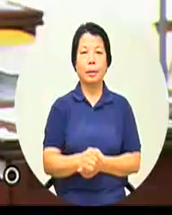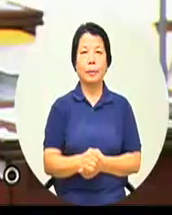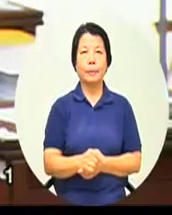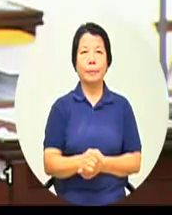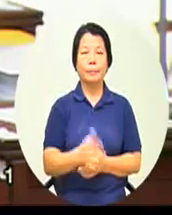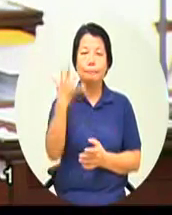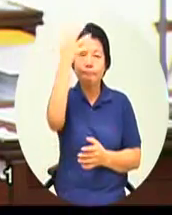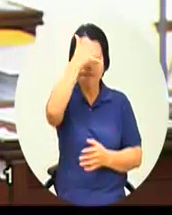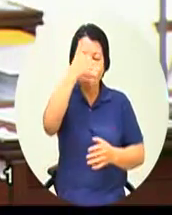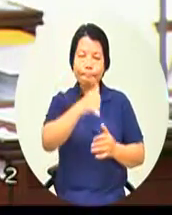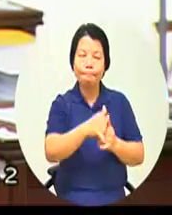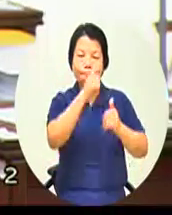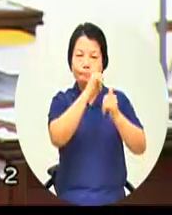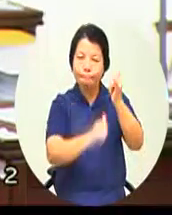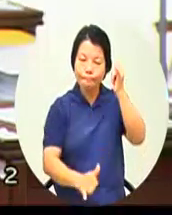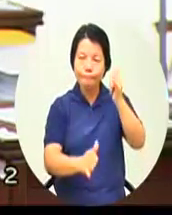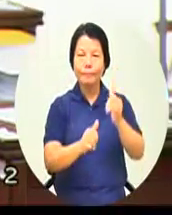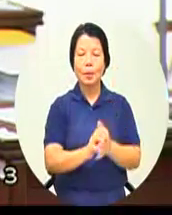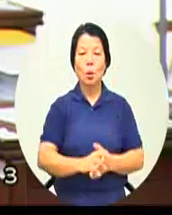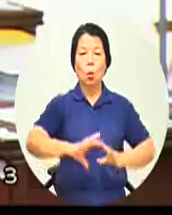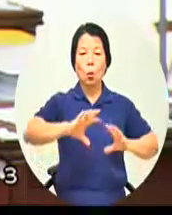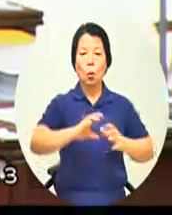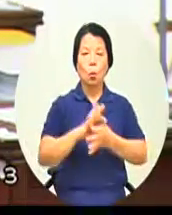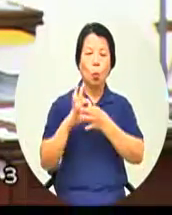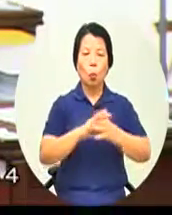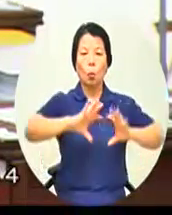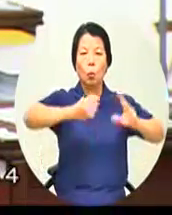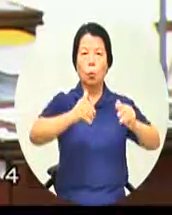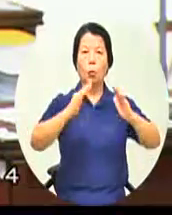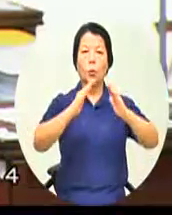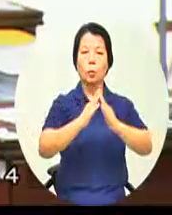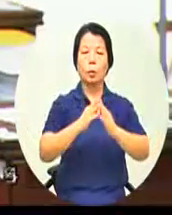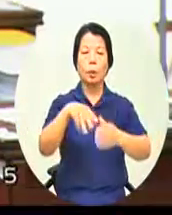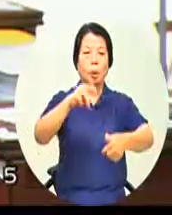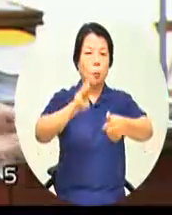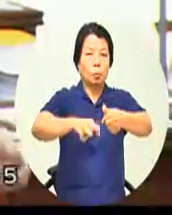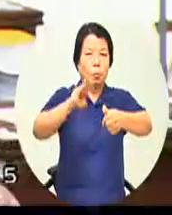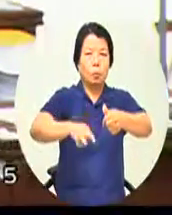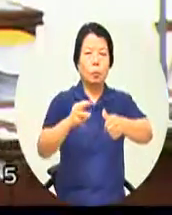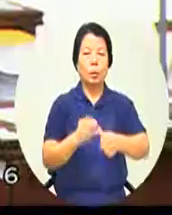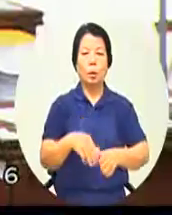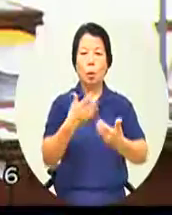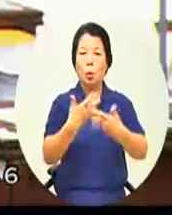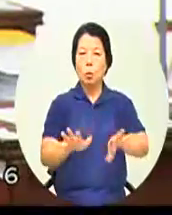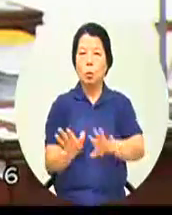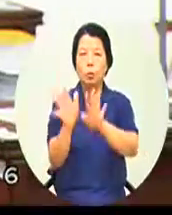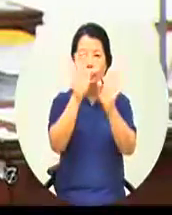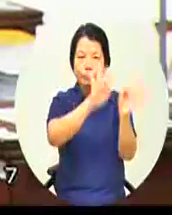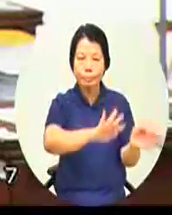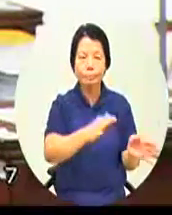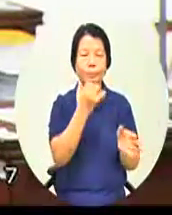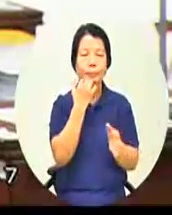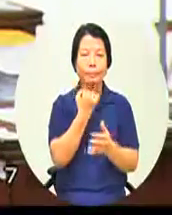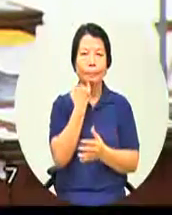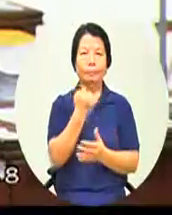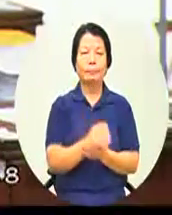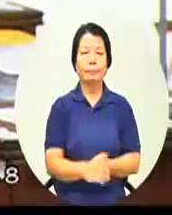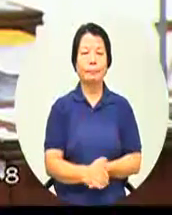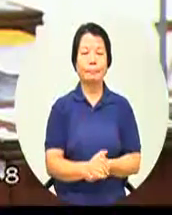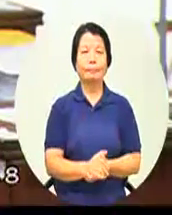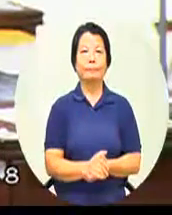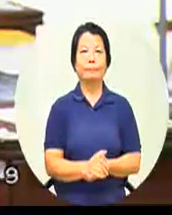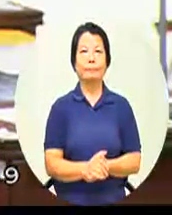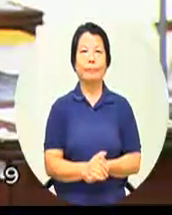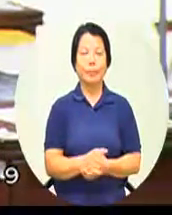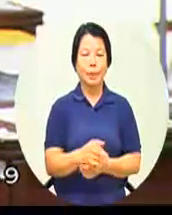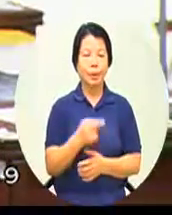咱这个。为了国家嘞，哈，啊来接受训练，各方面的经营，对不对？当然延传下去，我感觉这个真的是真的是真